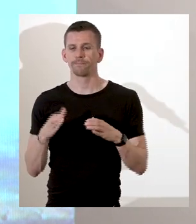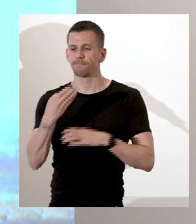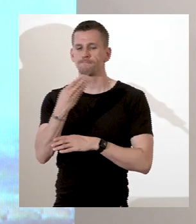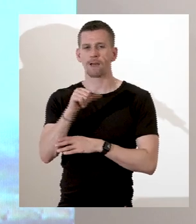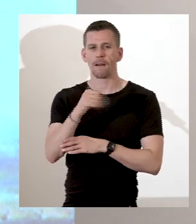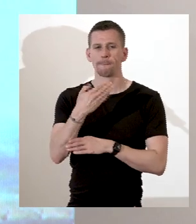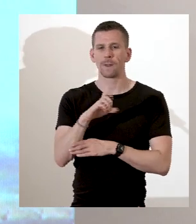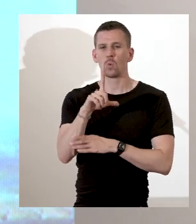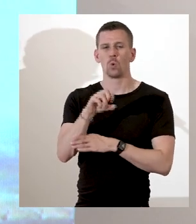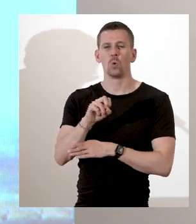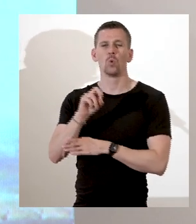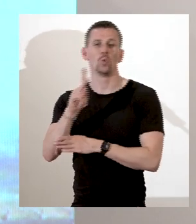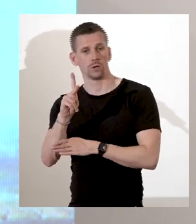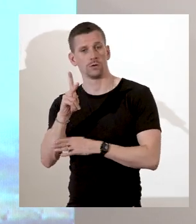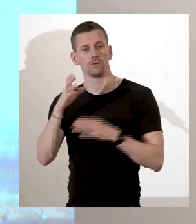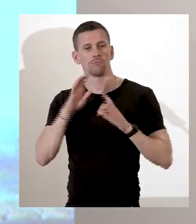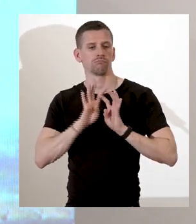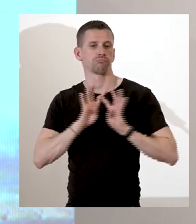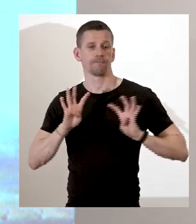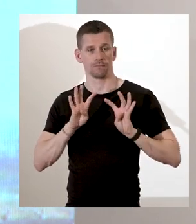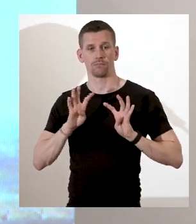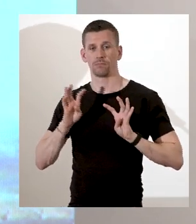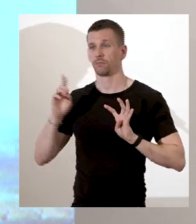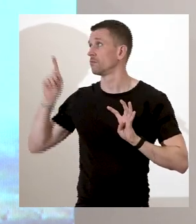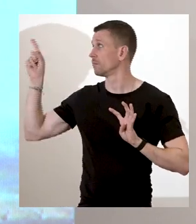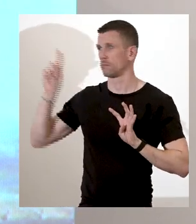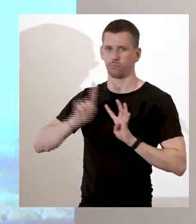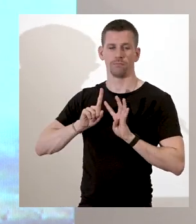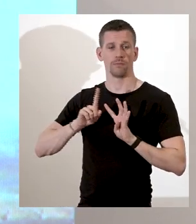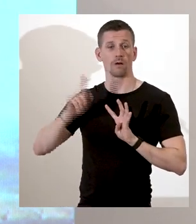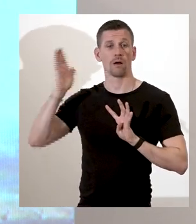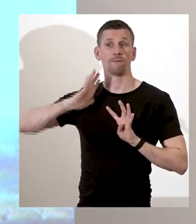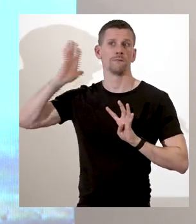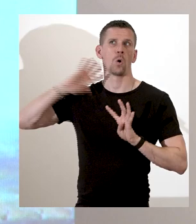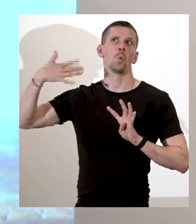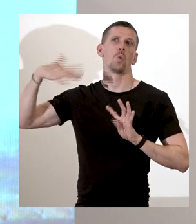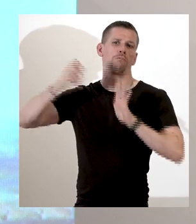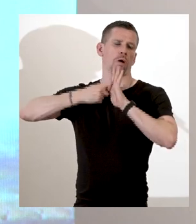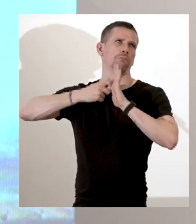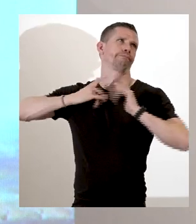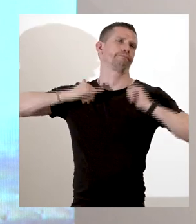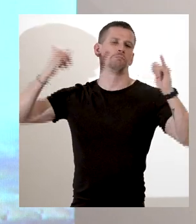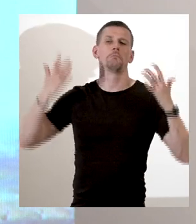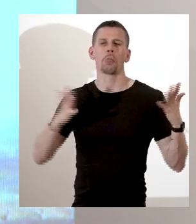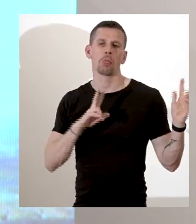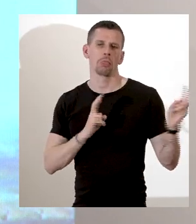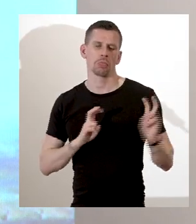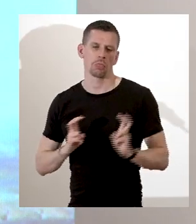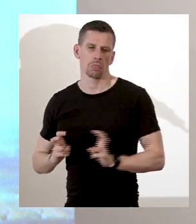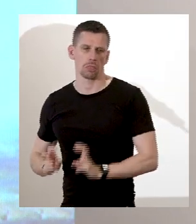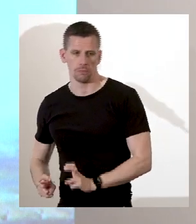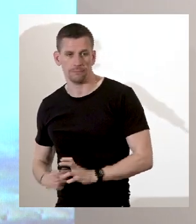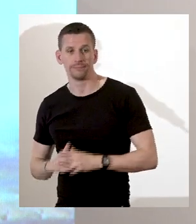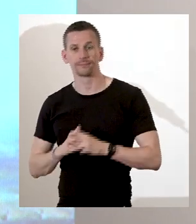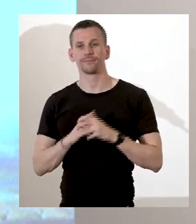qu'il l'était au début du XIXe siècle. Selon l'historien Mohamed Waldi, dont je vous recommande un ouvrage tout